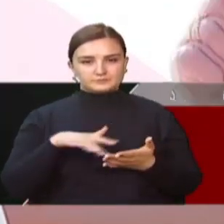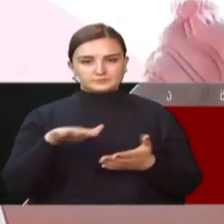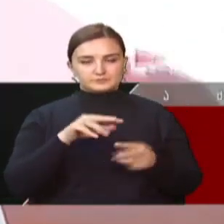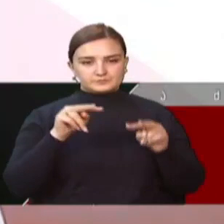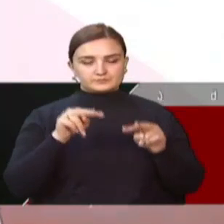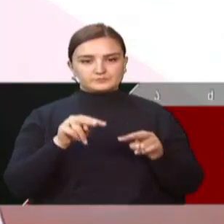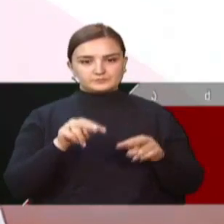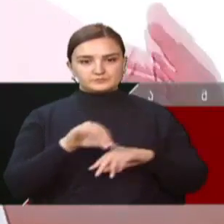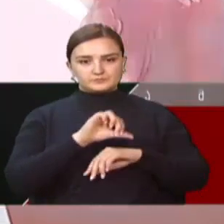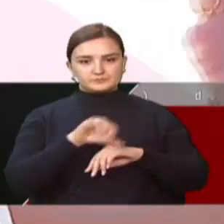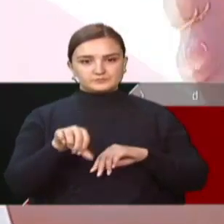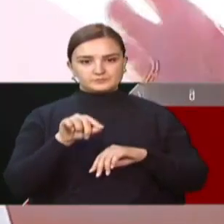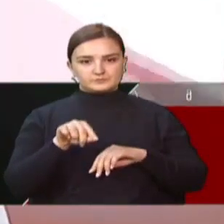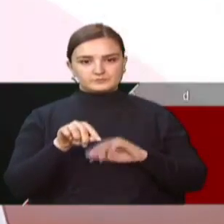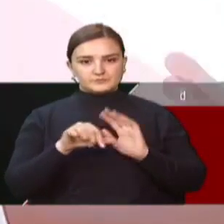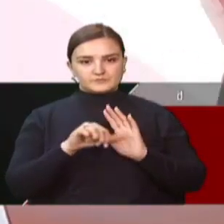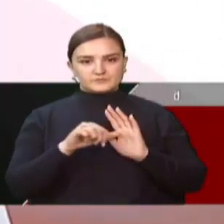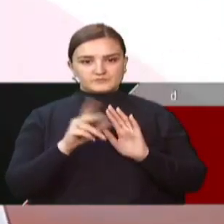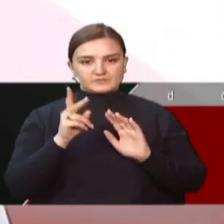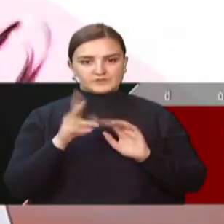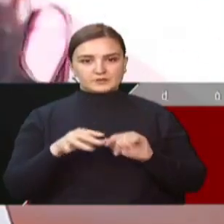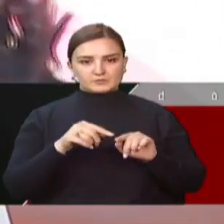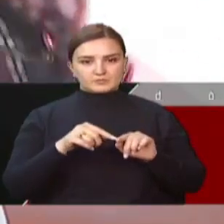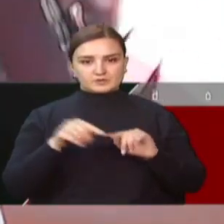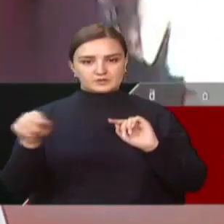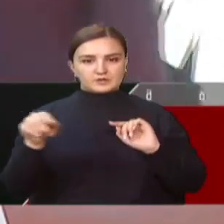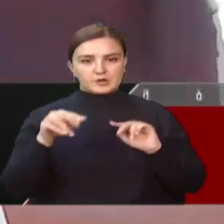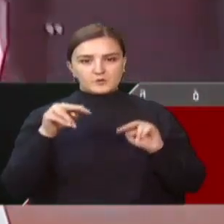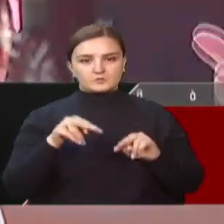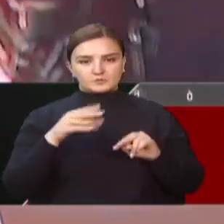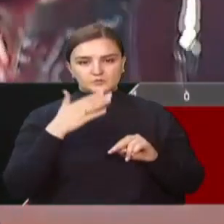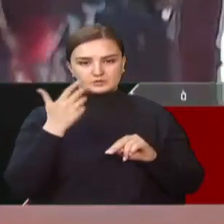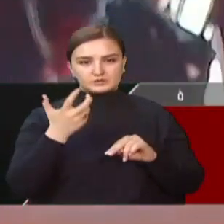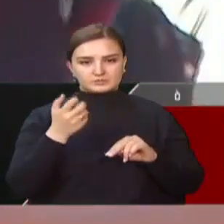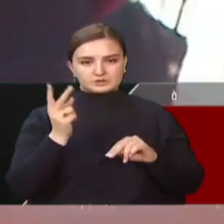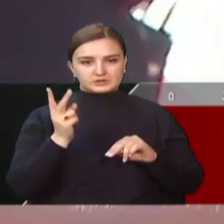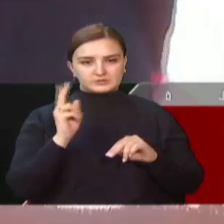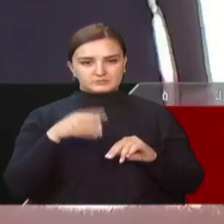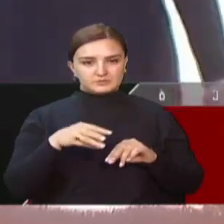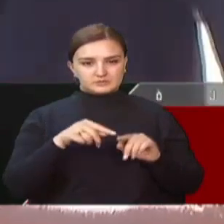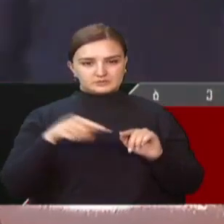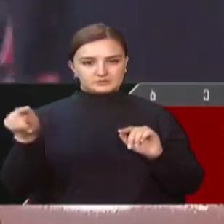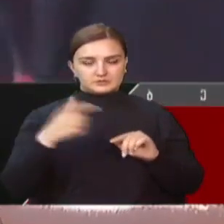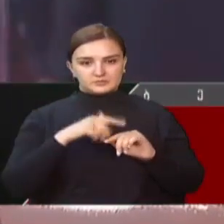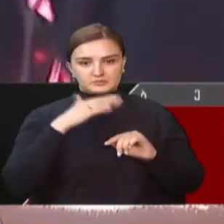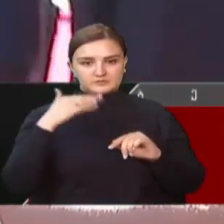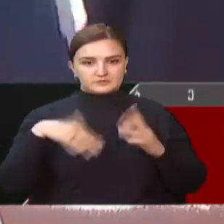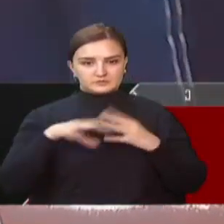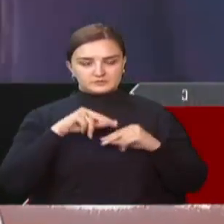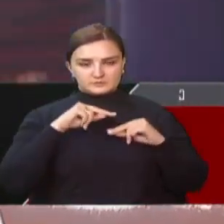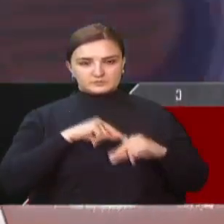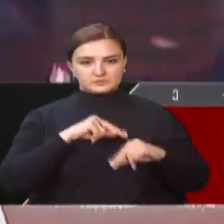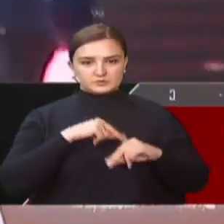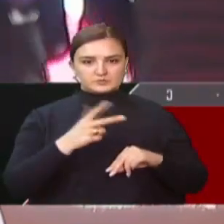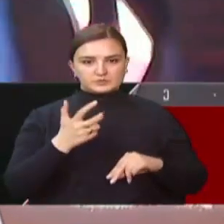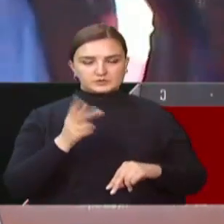controlire badi sa zguare. Itkmi se fas kilometram de aris, controlire badi, ara controlire badi aris, samas kilometra, čueni amis gambo. Calian pe ursmu șaut rom, e